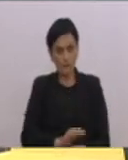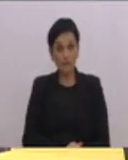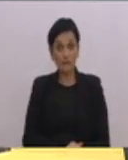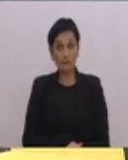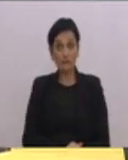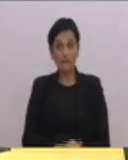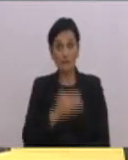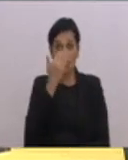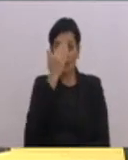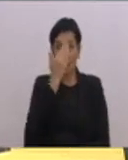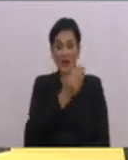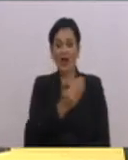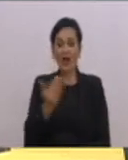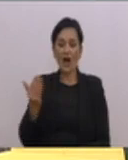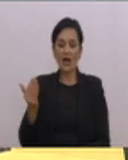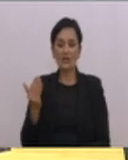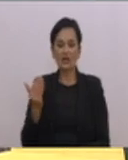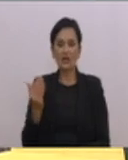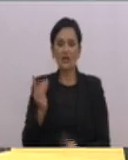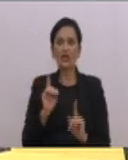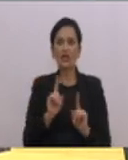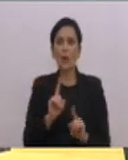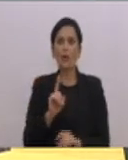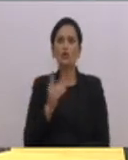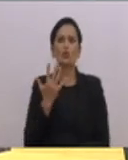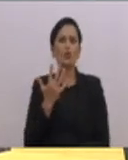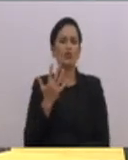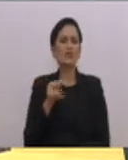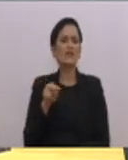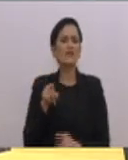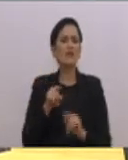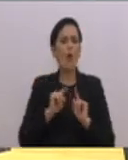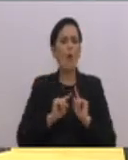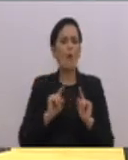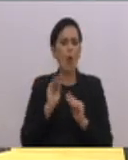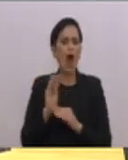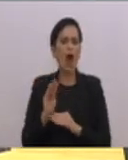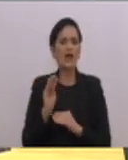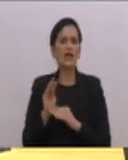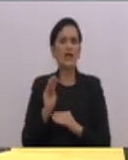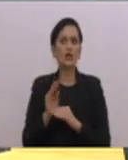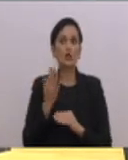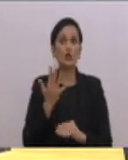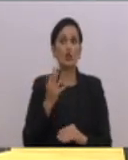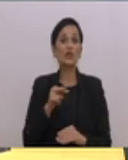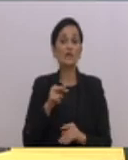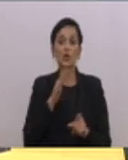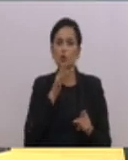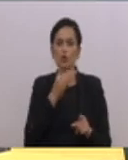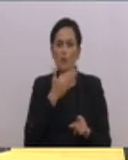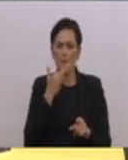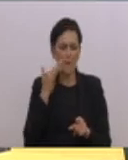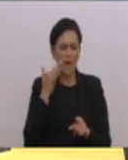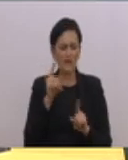აი ხალხი რო გამოვა და აი 5 ივლისი იყო, მაგალითად ოპოზიცია გაკრიტიკებდათ იმაზე, რომ 5 ივლისის დროს ძალიან ბევრი